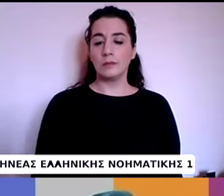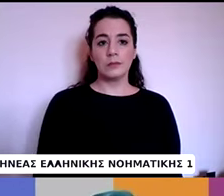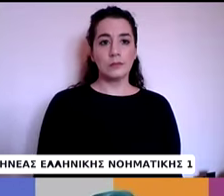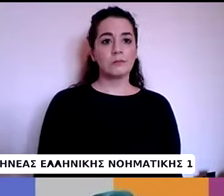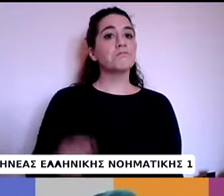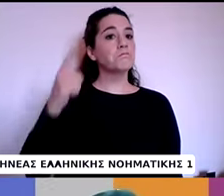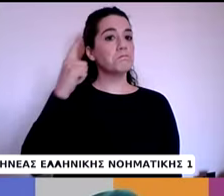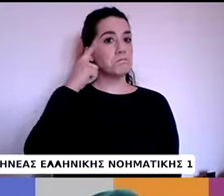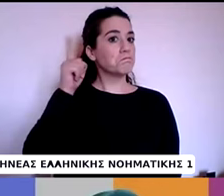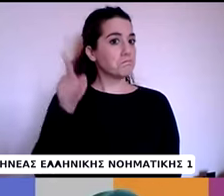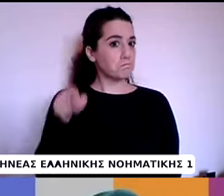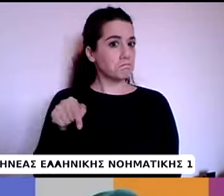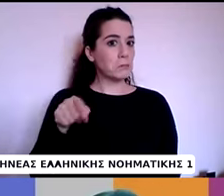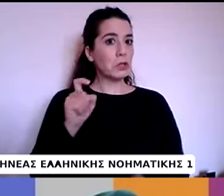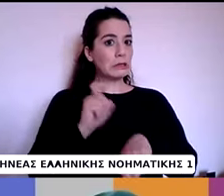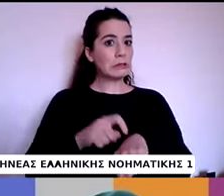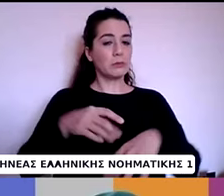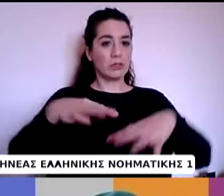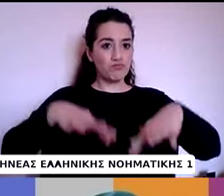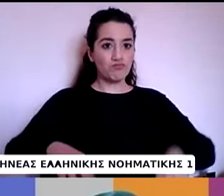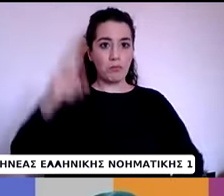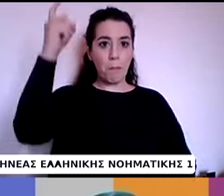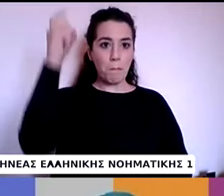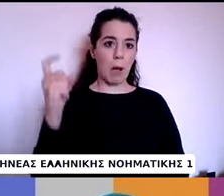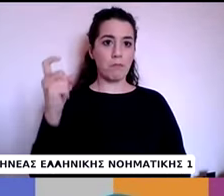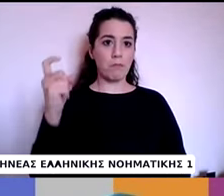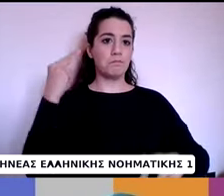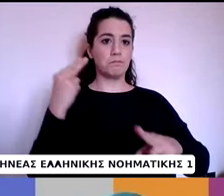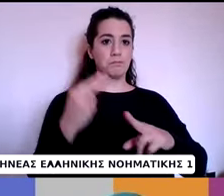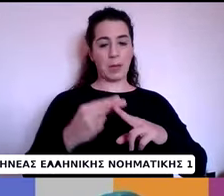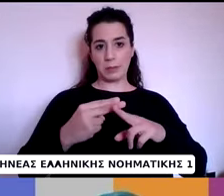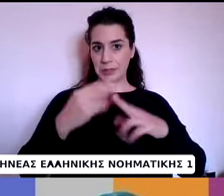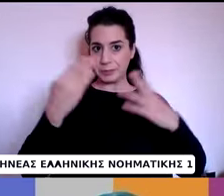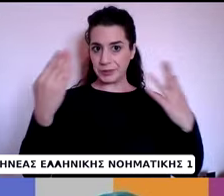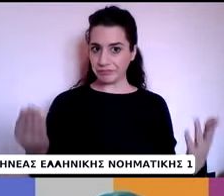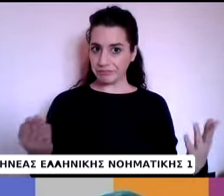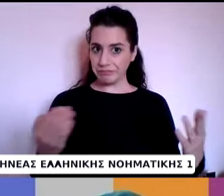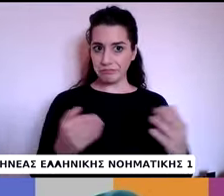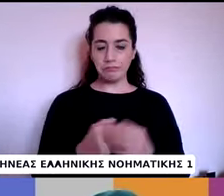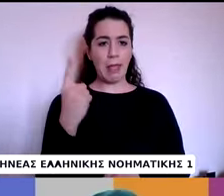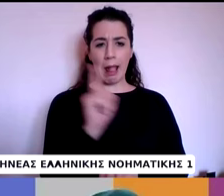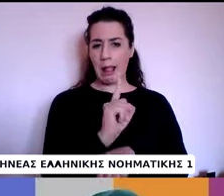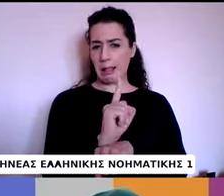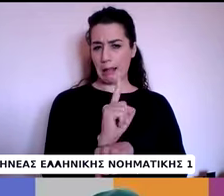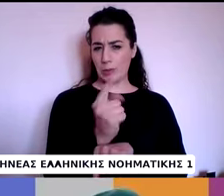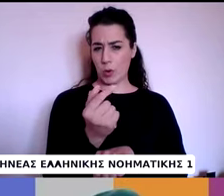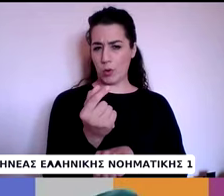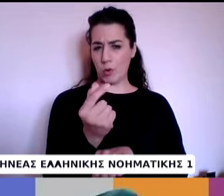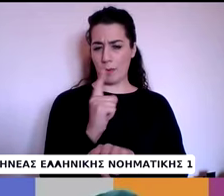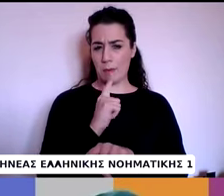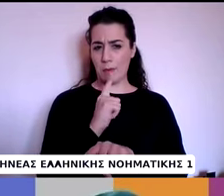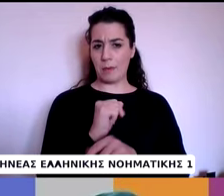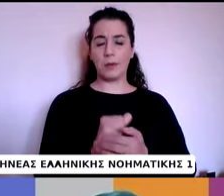Νομίζω μπορούμε να ξεκινήσουμε, έτσι. Okay. Δώστε μου ένα λεπτάκι.